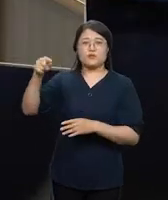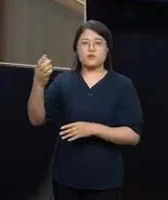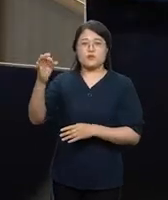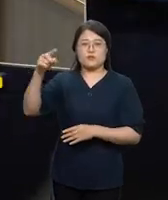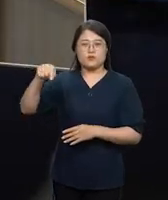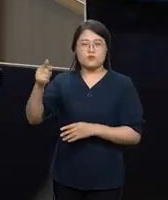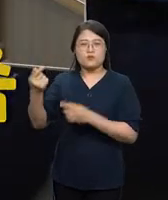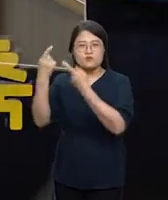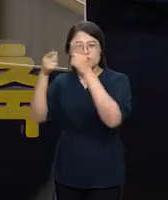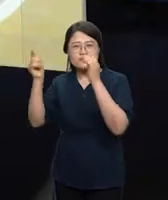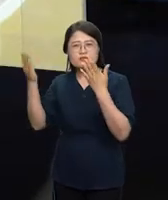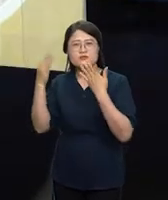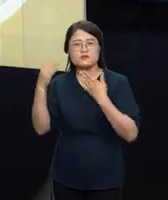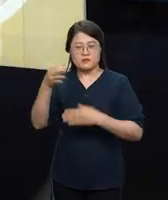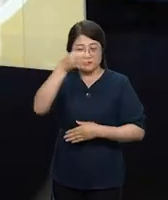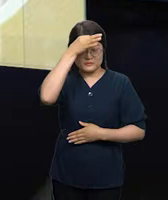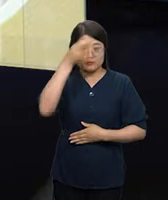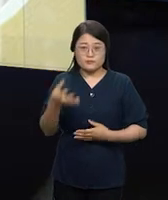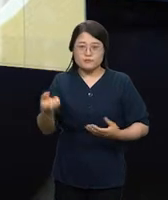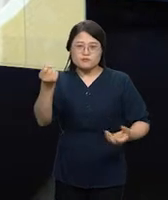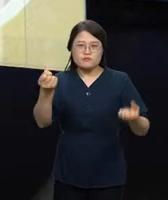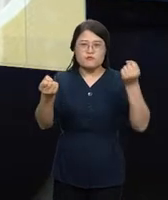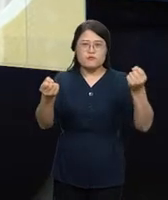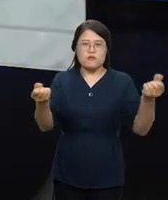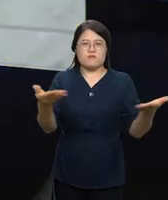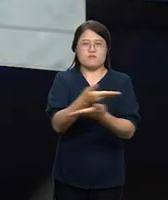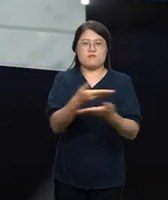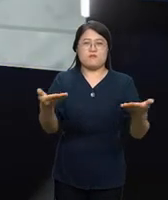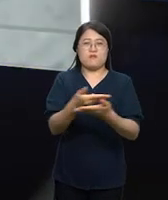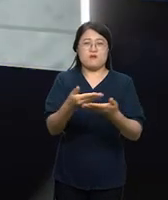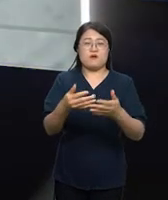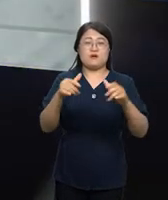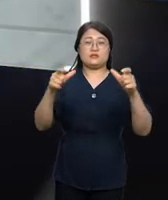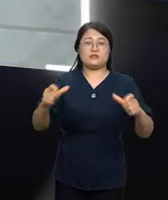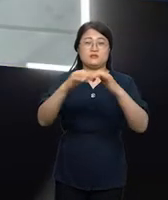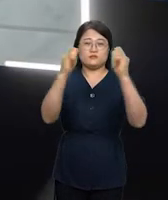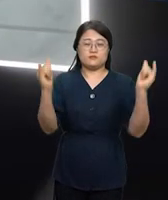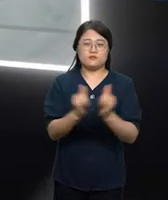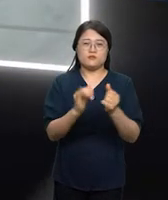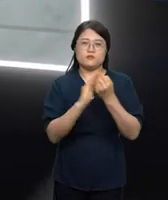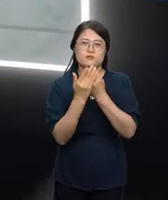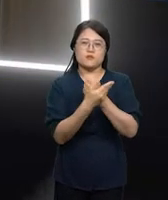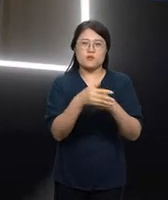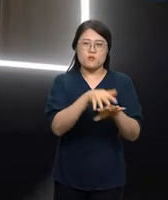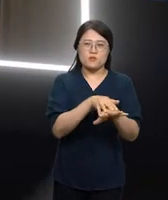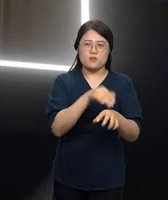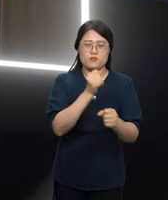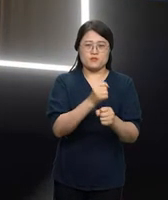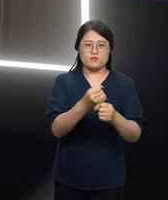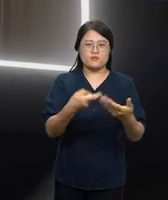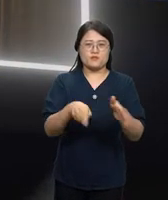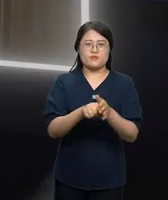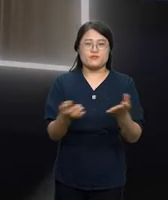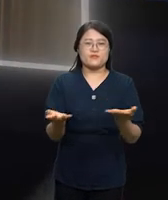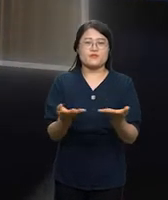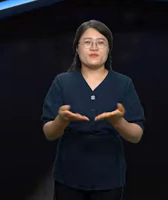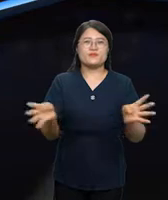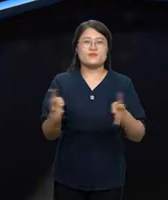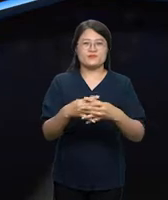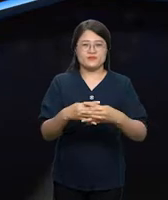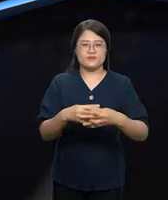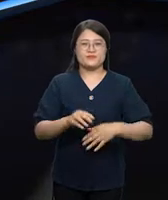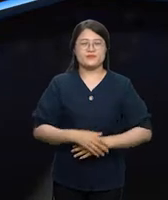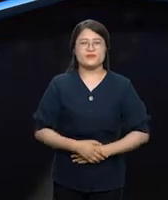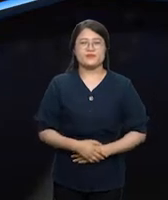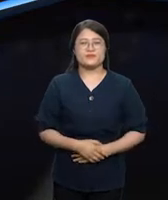의왕시는 동원대학교와 함께 상호 보유하고 있는 자원을 활용해 지역사회 보호체계를 구축하기 위한 업무 협약을